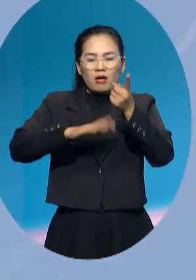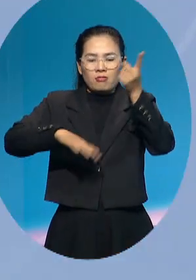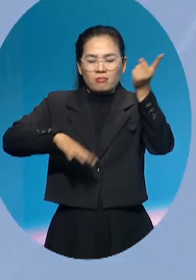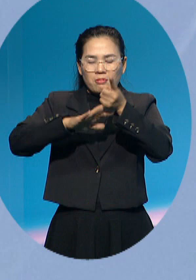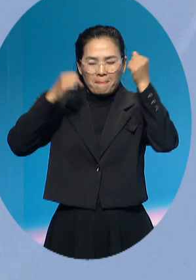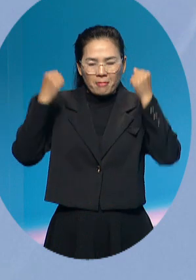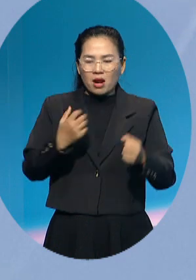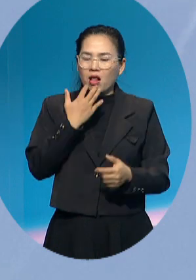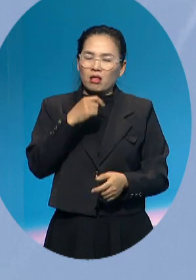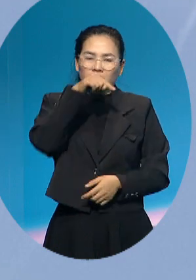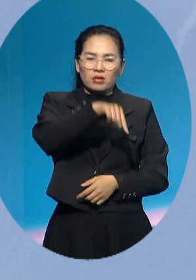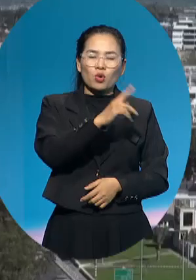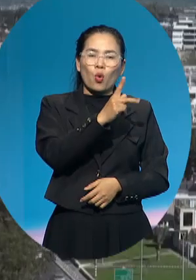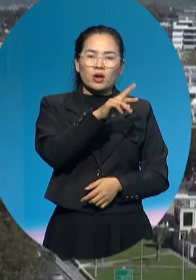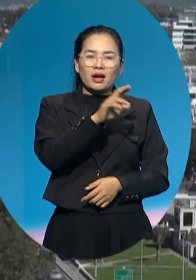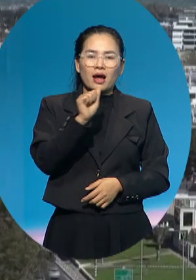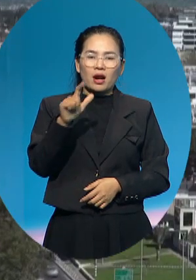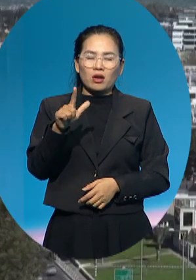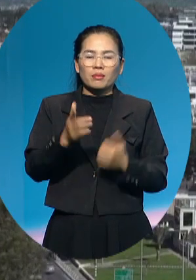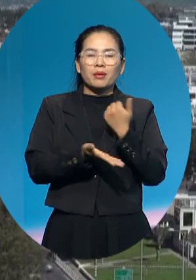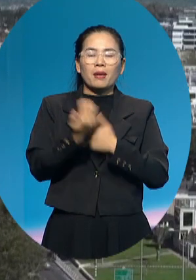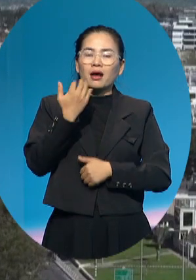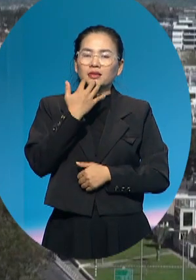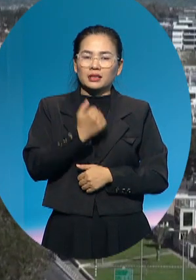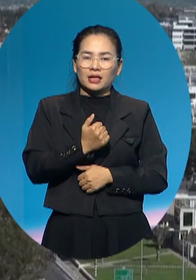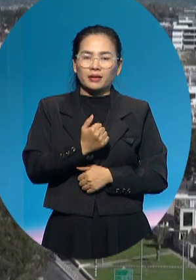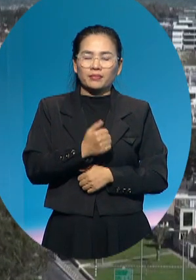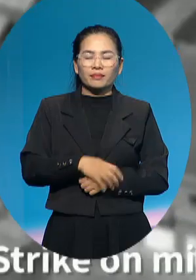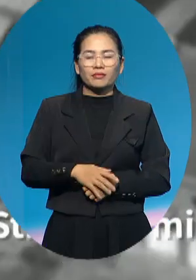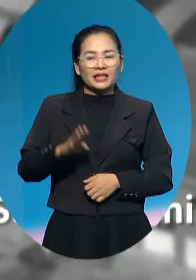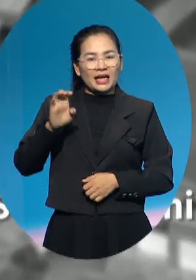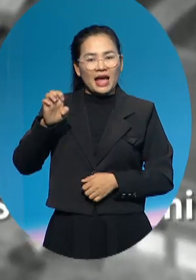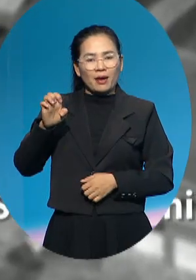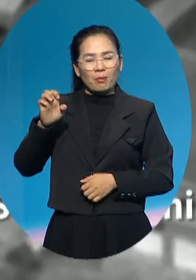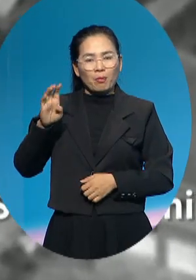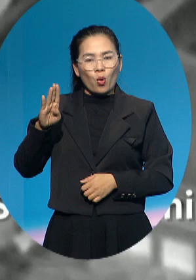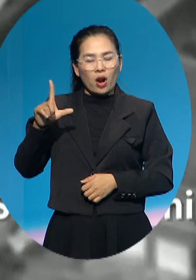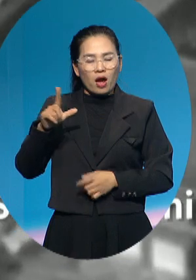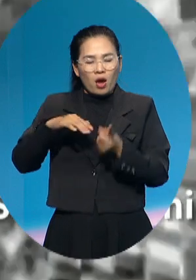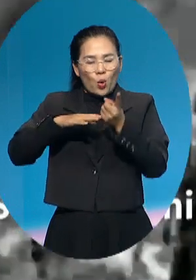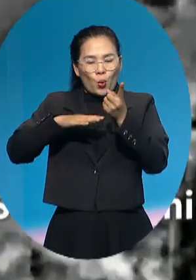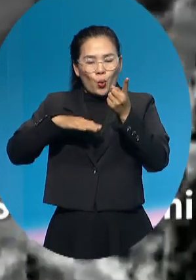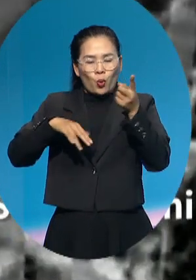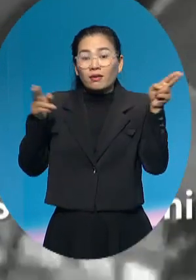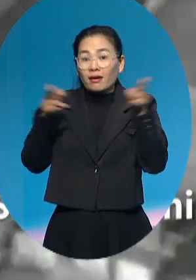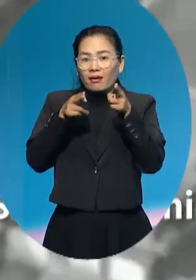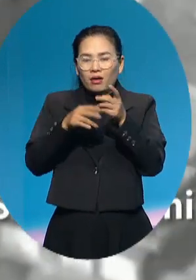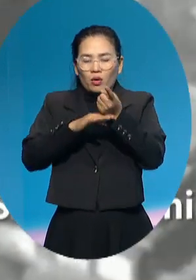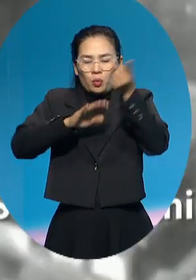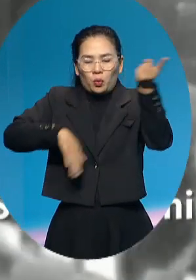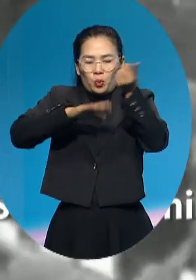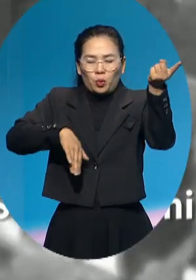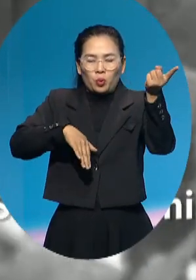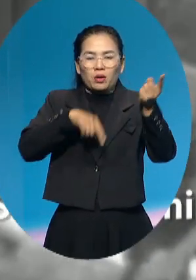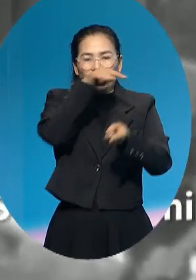Israel vào goren và elon ở miền Bắc Israel hezbollah đã sử dụng tên lửa tầm ngắn phac phóng vào các khu vực kiên cố